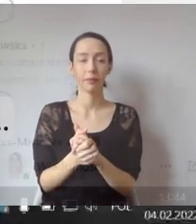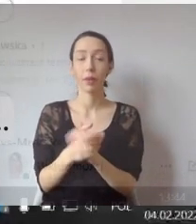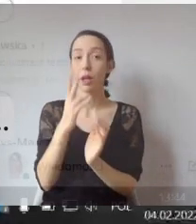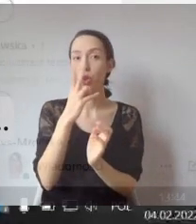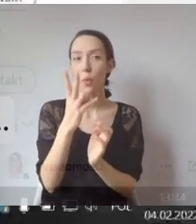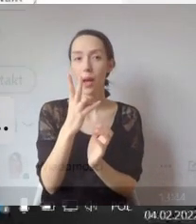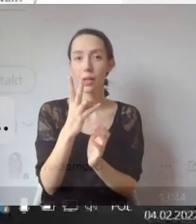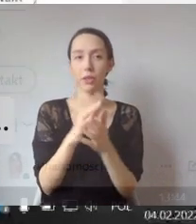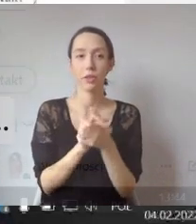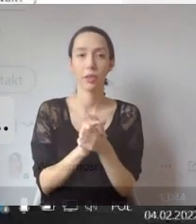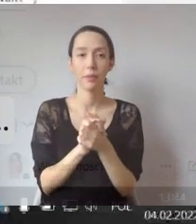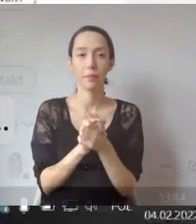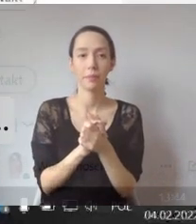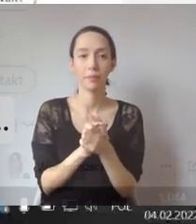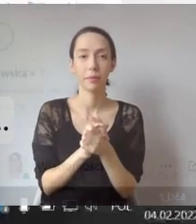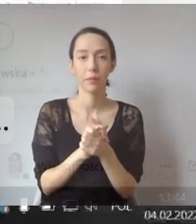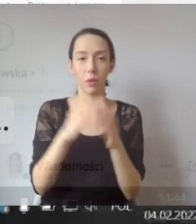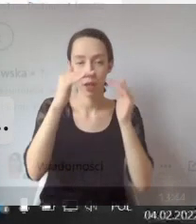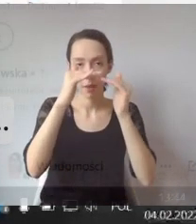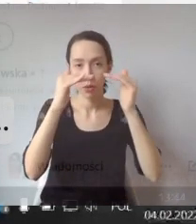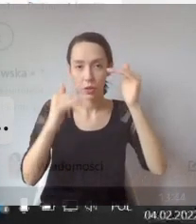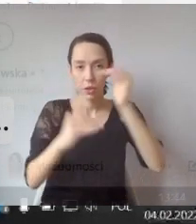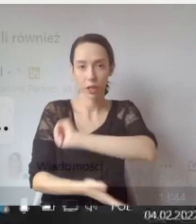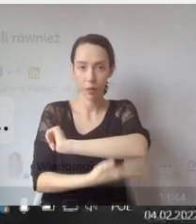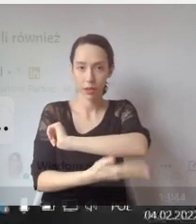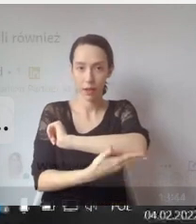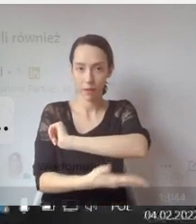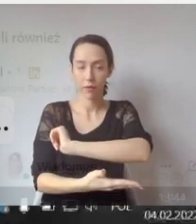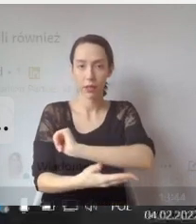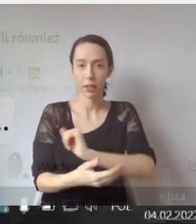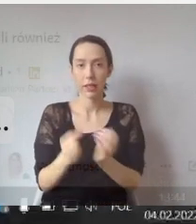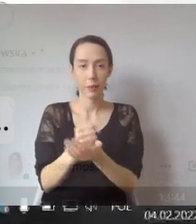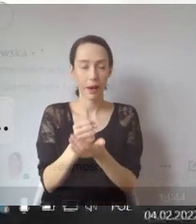Zobaczcie, tutaj poniżej tych podstawowych informacji,